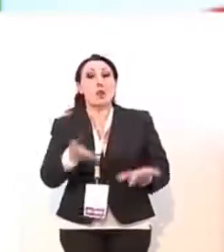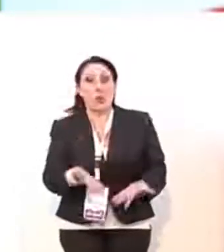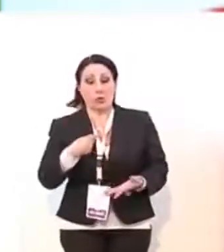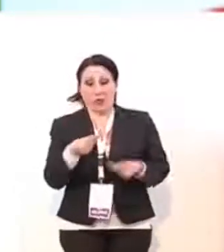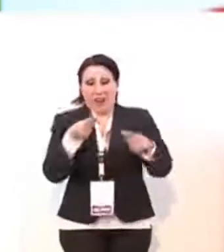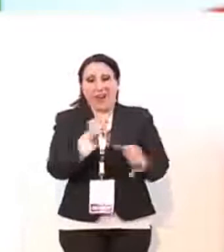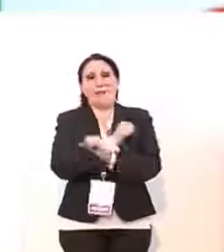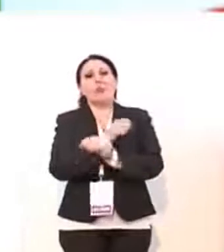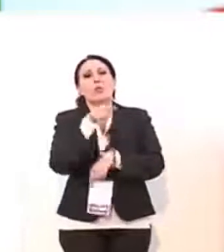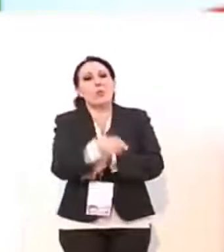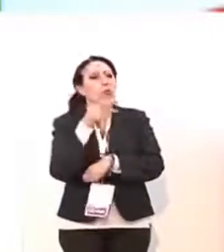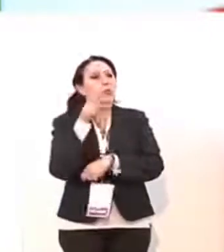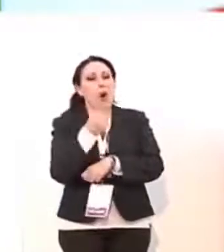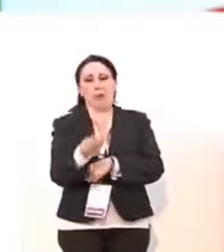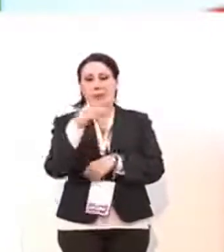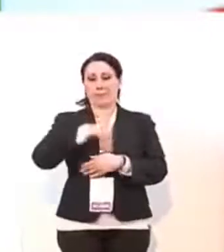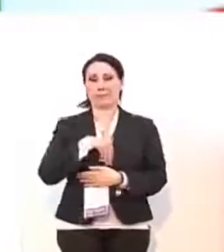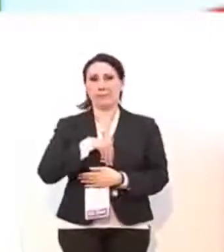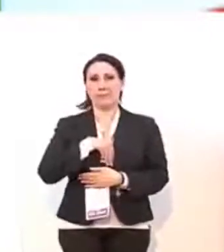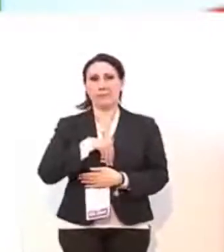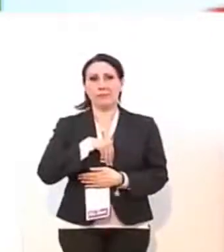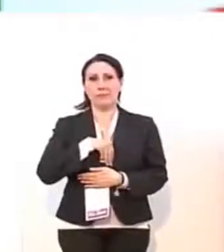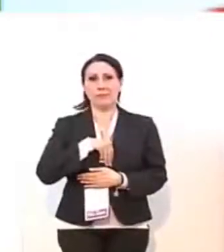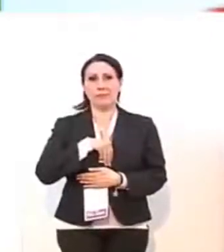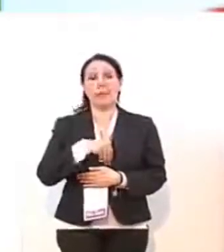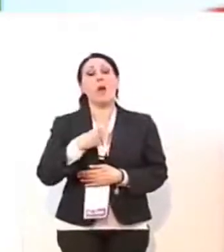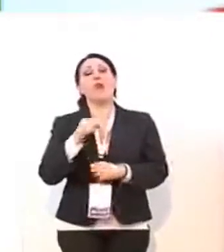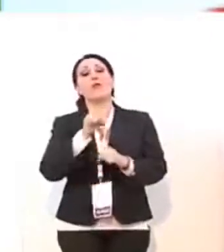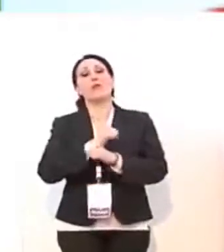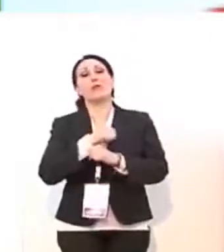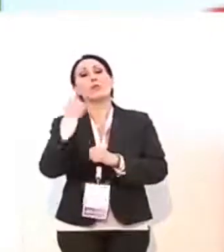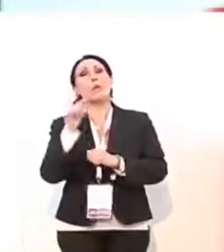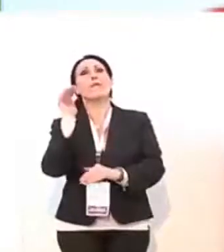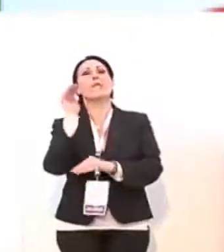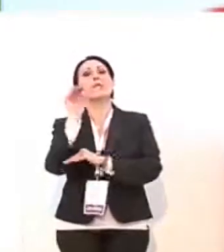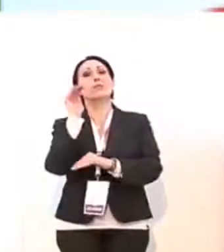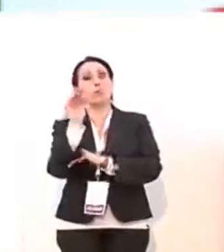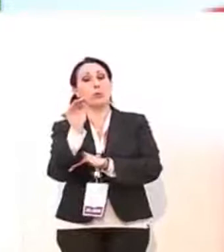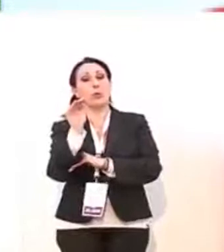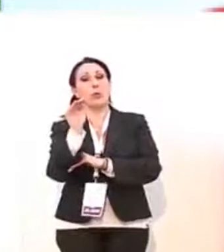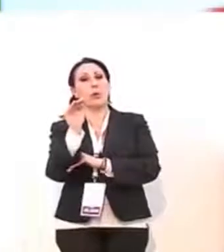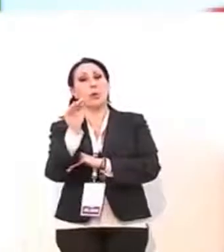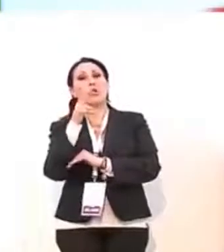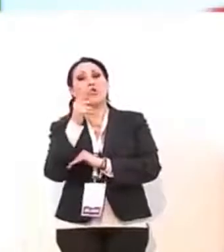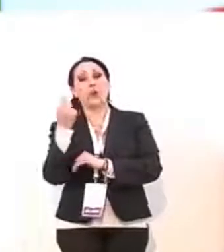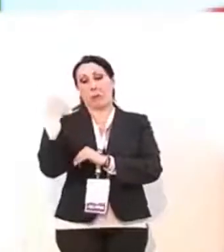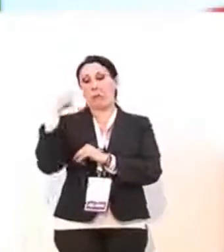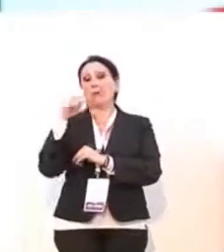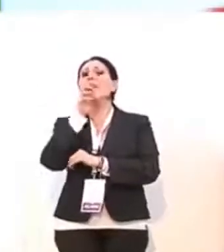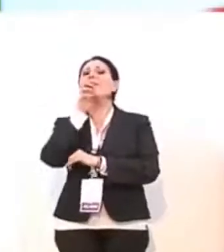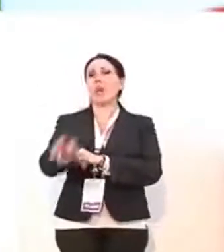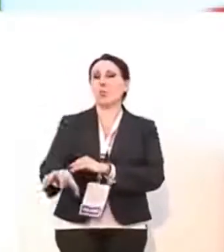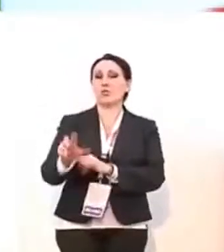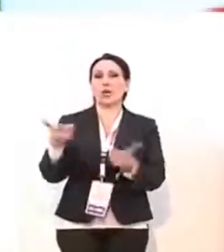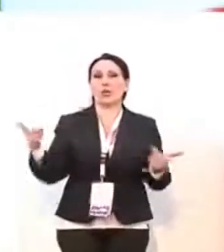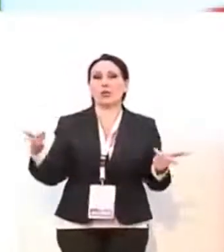fiducia alle donne, ha dato fiducia nella denuncia, ma ha dato anche fiducia nella prospettiva. Le donne forse non denunciavano a volte perché non